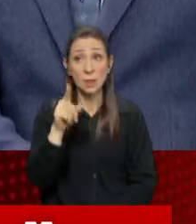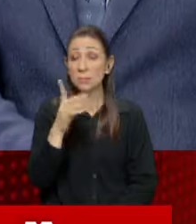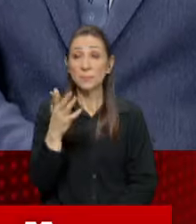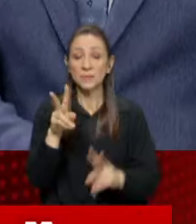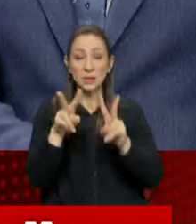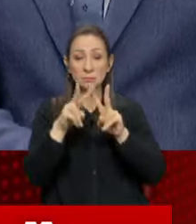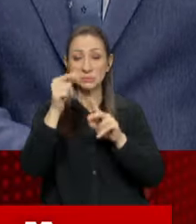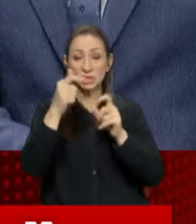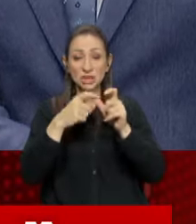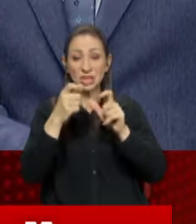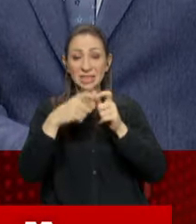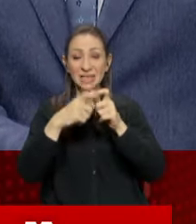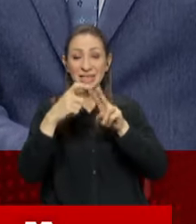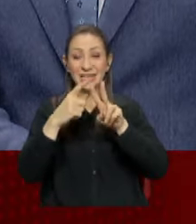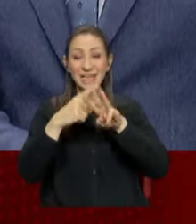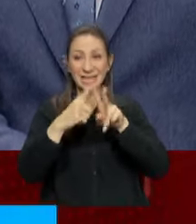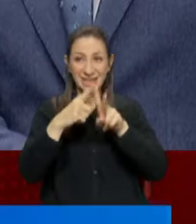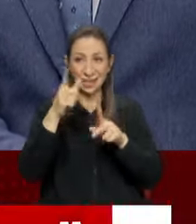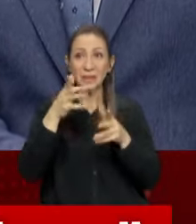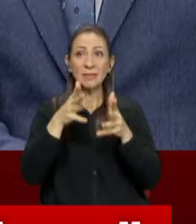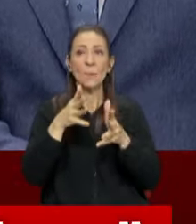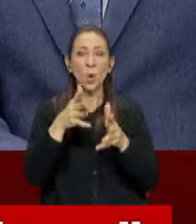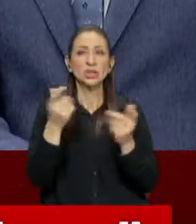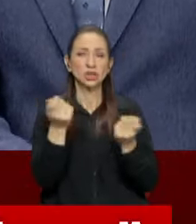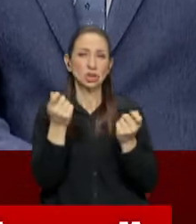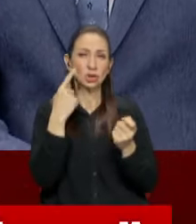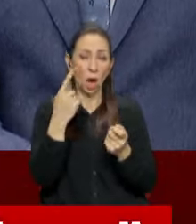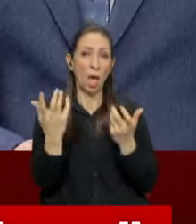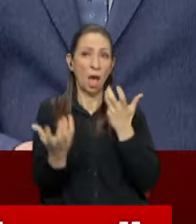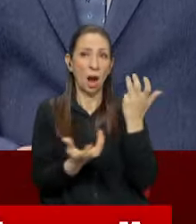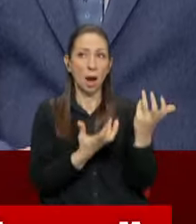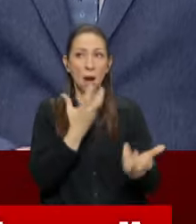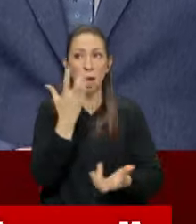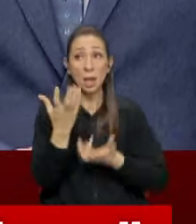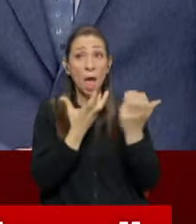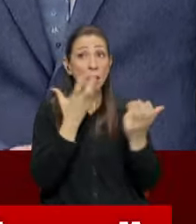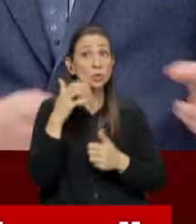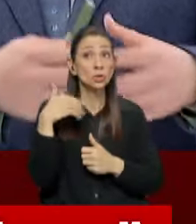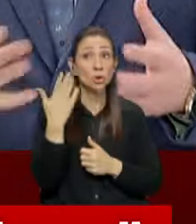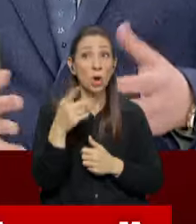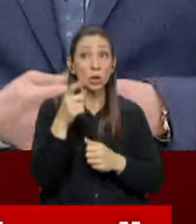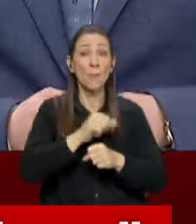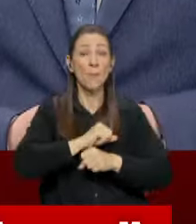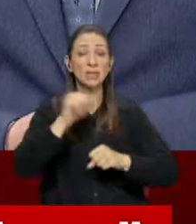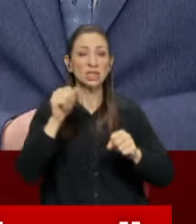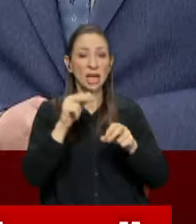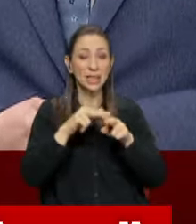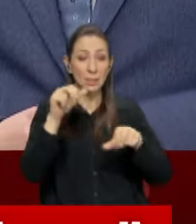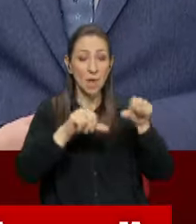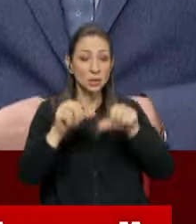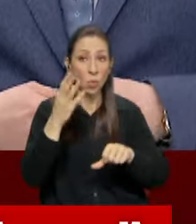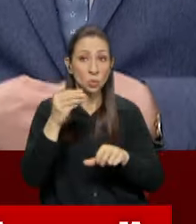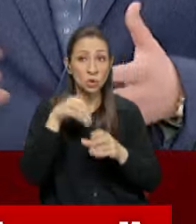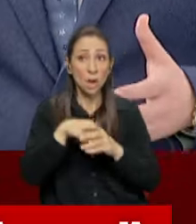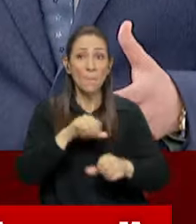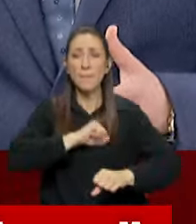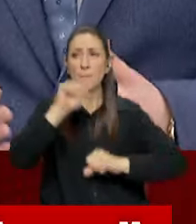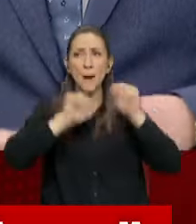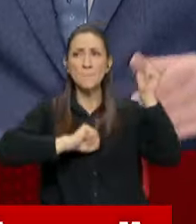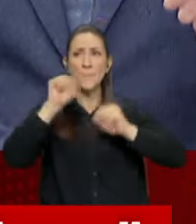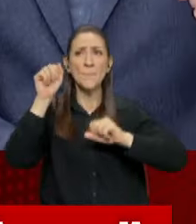kez Michigan eyaletine uzanalım. Orada da bir iş yerinin deposunda yangın çıktı. Yangın sonrasında orada patlayıcı kimyasal maddeler olduğu için